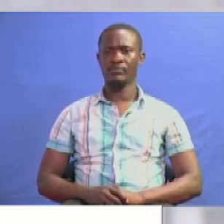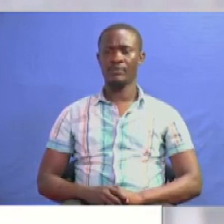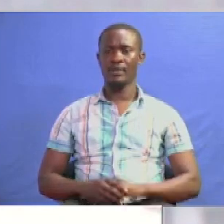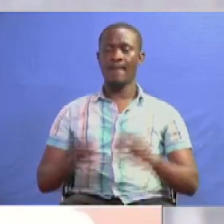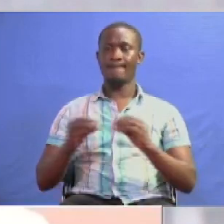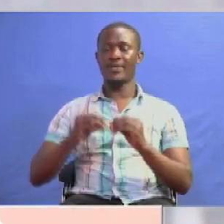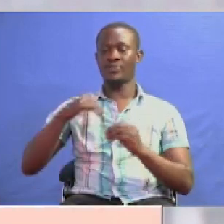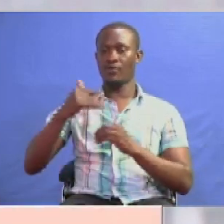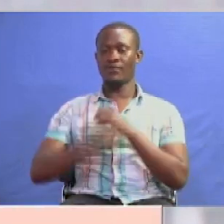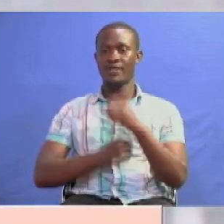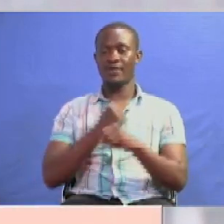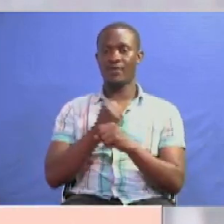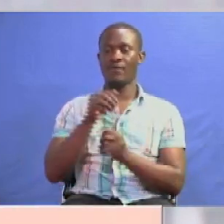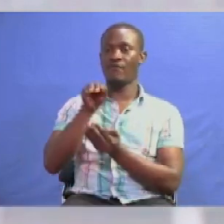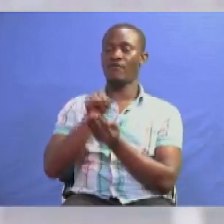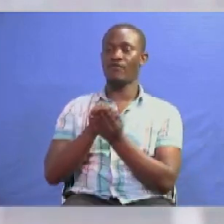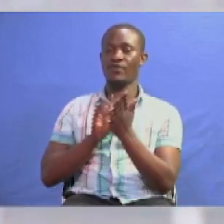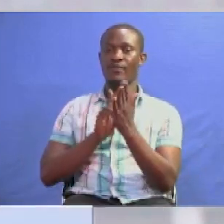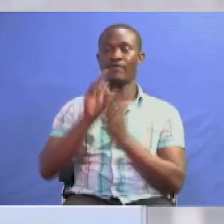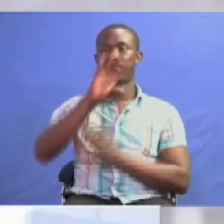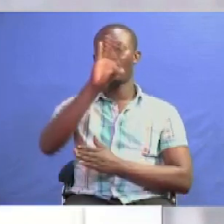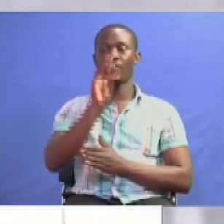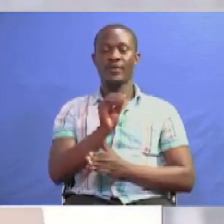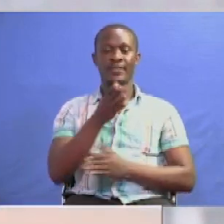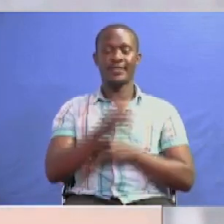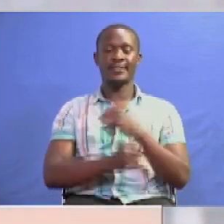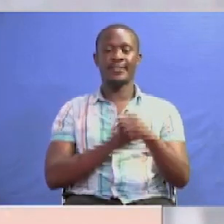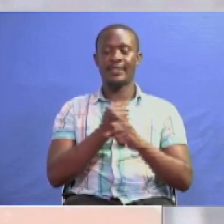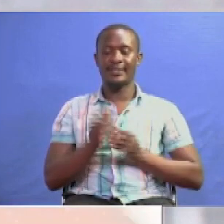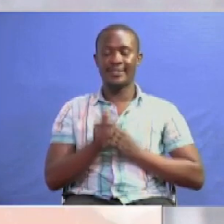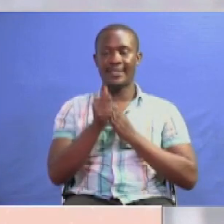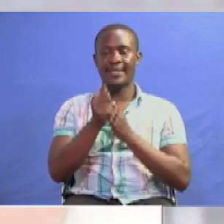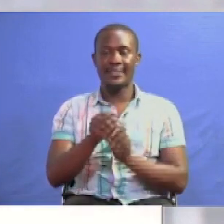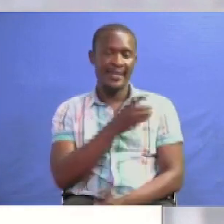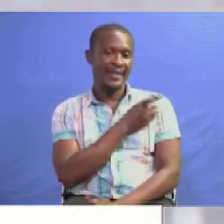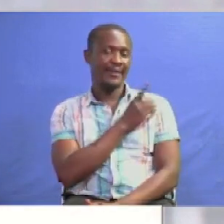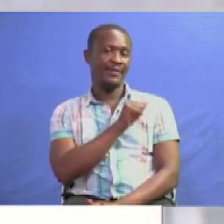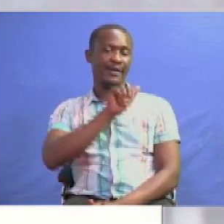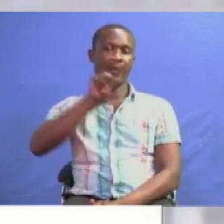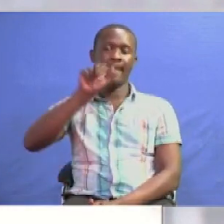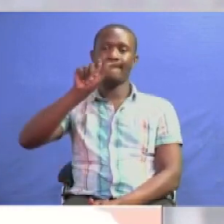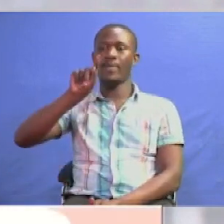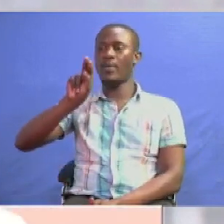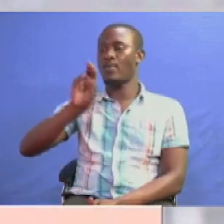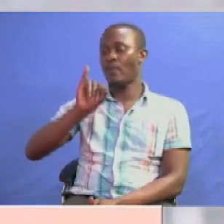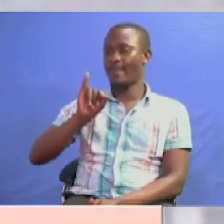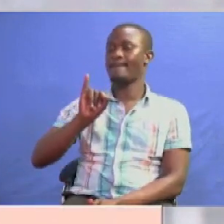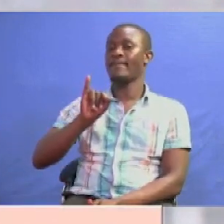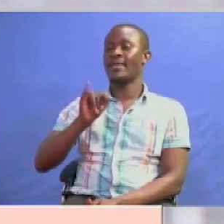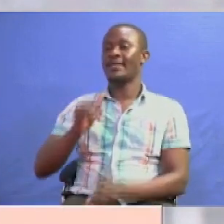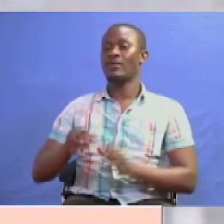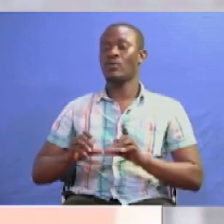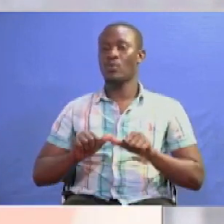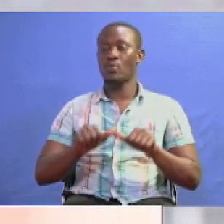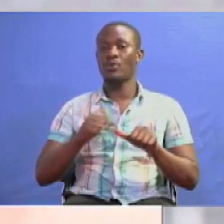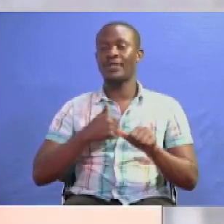wa kila mwaka wa Benki ya Maendeleo ya Afrika wa mwaka huu ukiongozwa na Daktari Akinwumi Adesina unaendelea